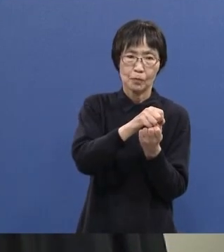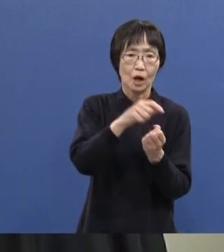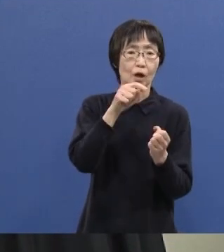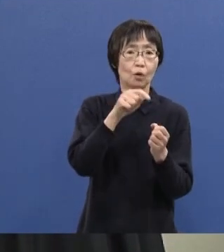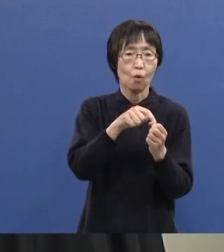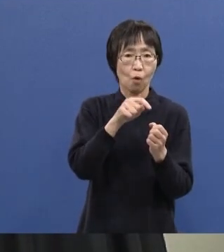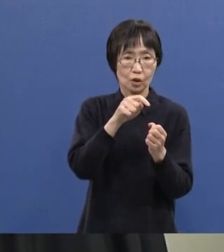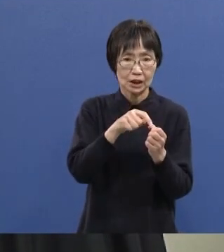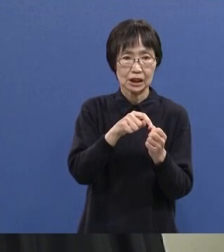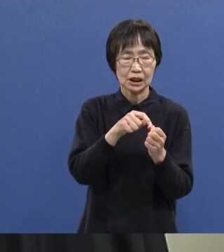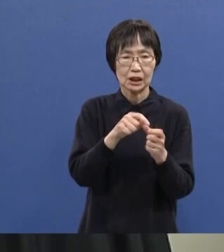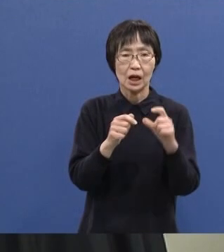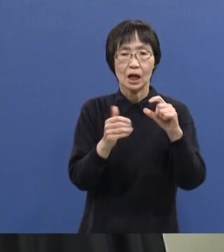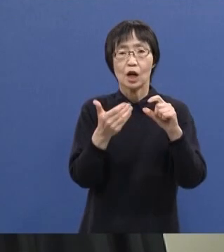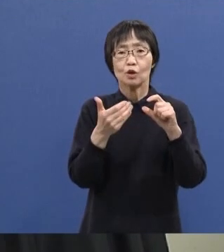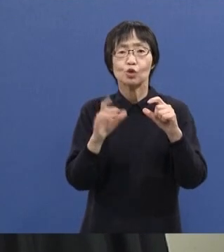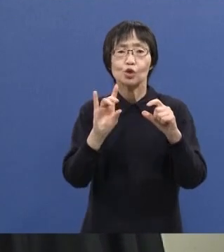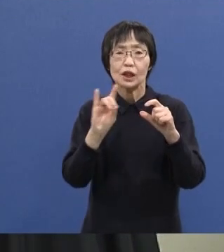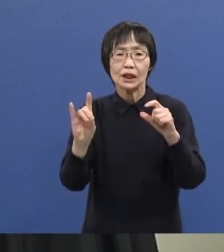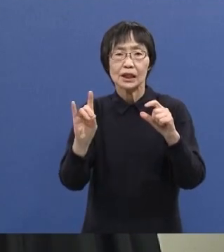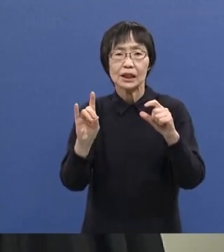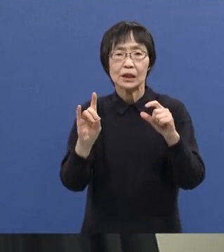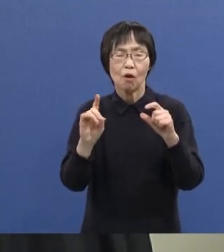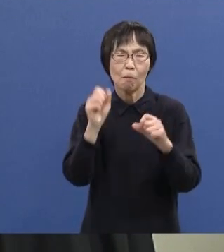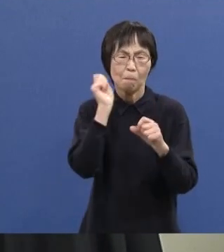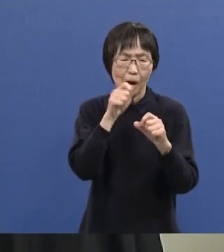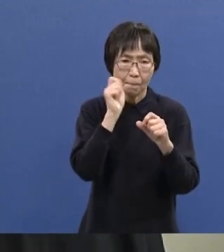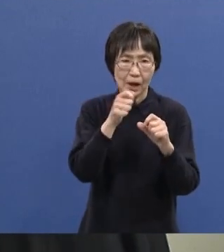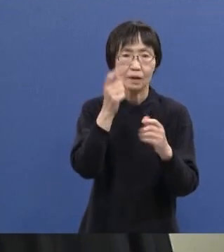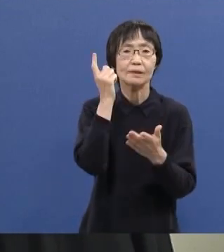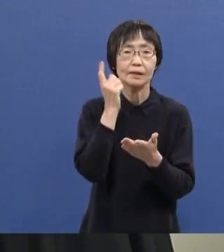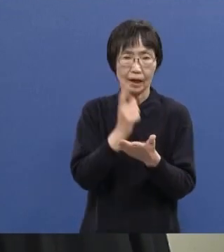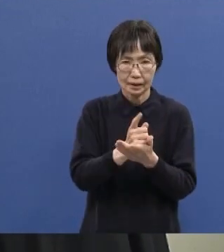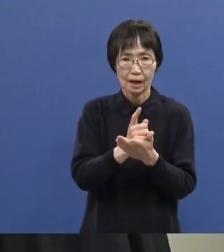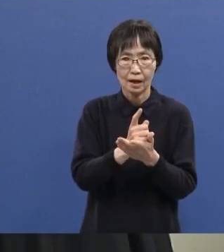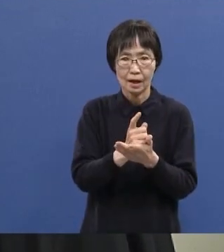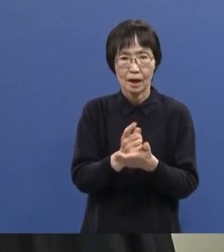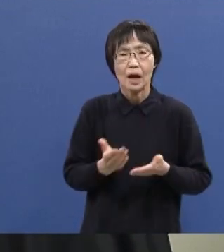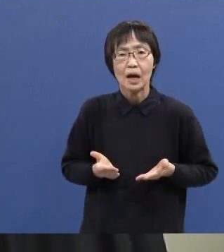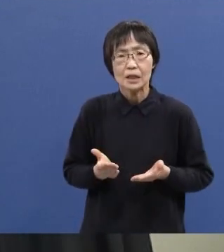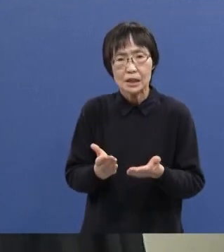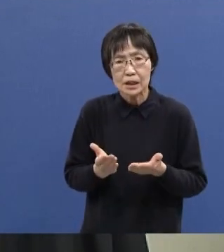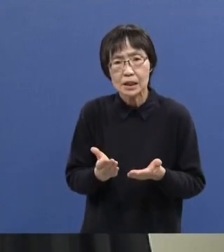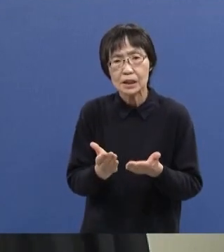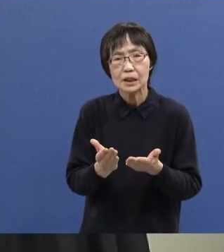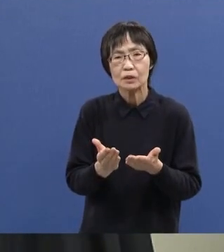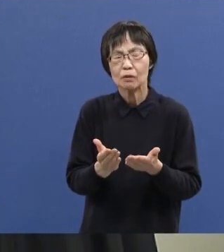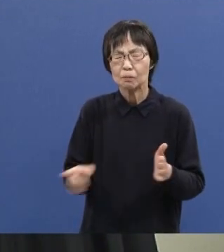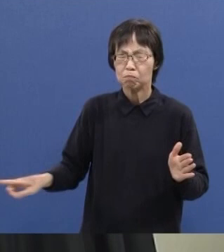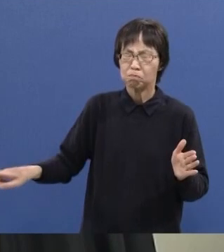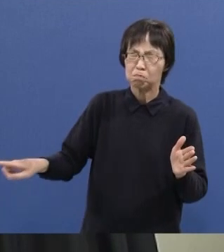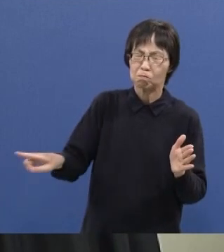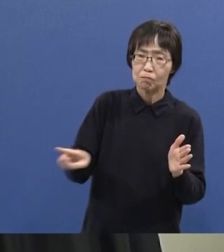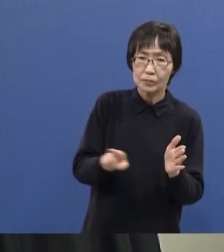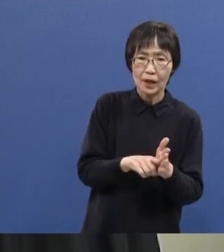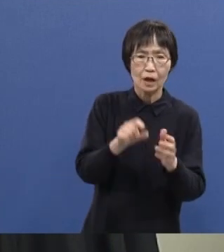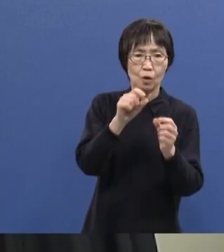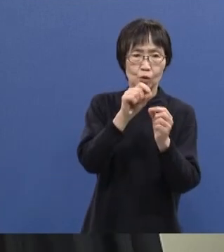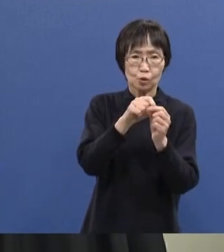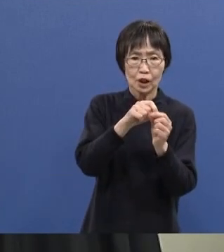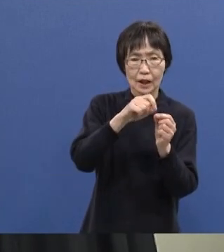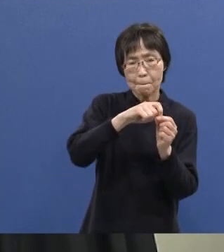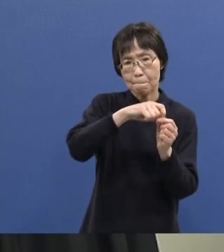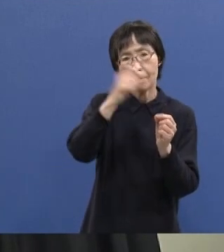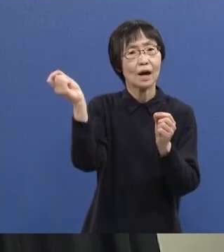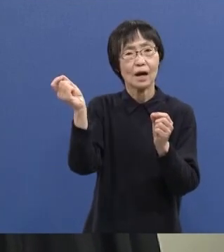助継ぎの部分に釘を打って止めていただけですので、地震の影響や長年にかけてその釘が抜けたり